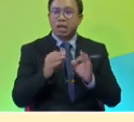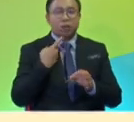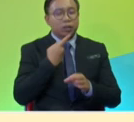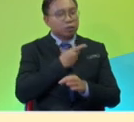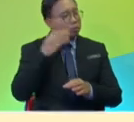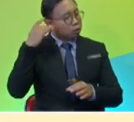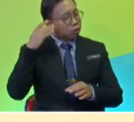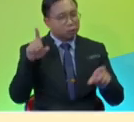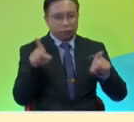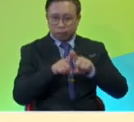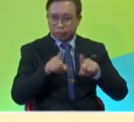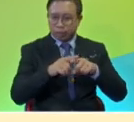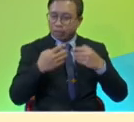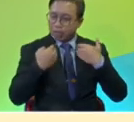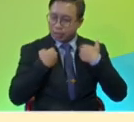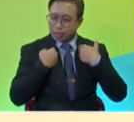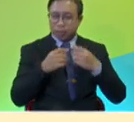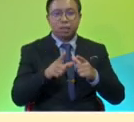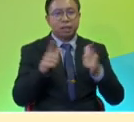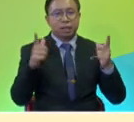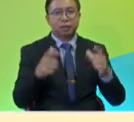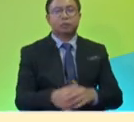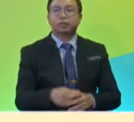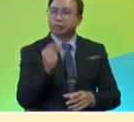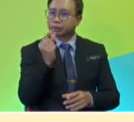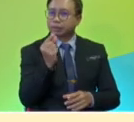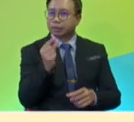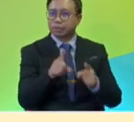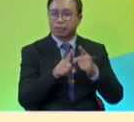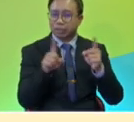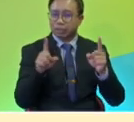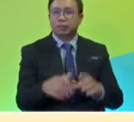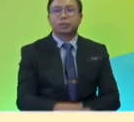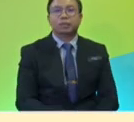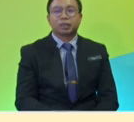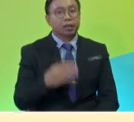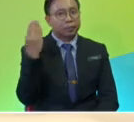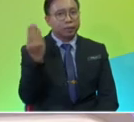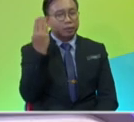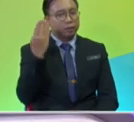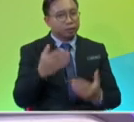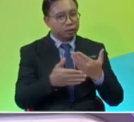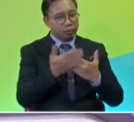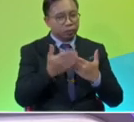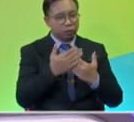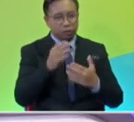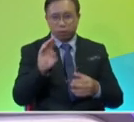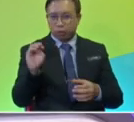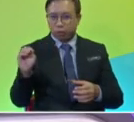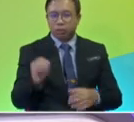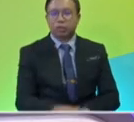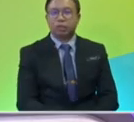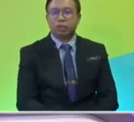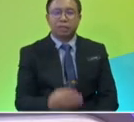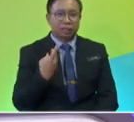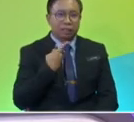sama A tapi dia ada slightly berbezalah sedikit berbeza Ha jadi kita biasanya lebih mudah kalau untuk murid-murid Cikgu dekat rumah sana